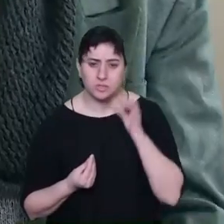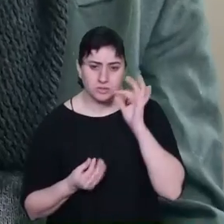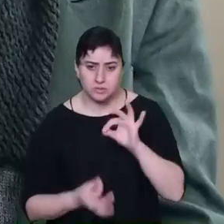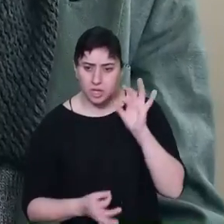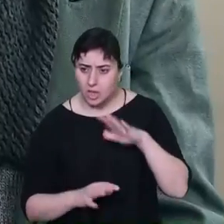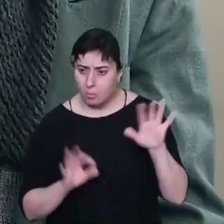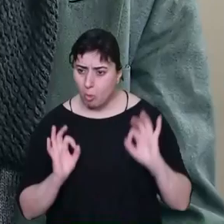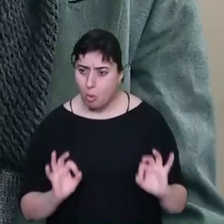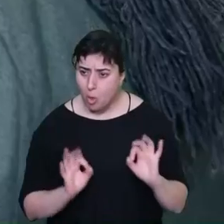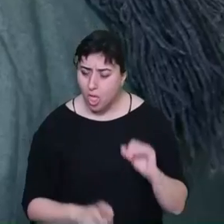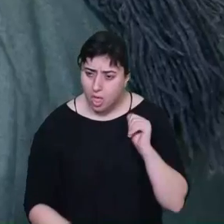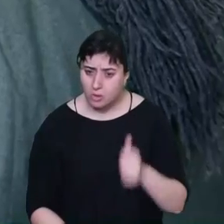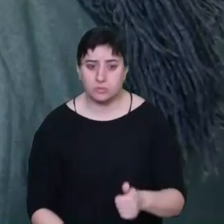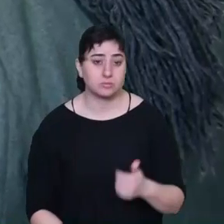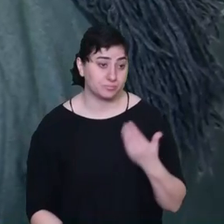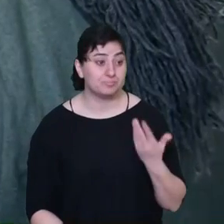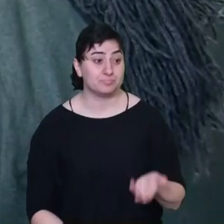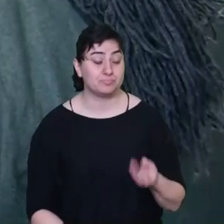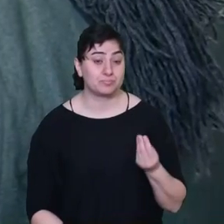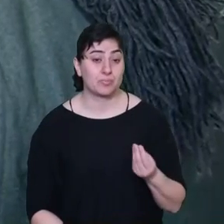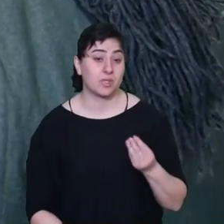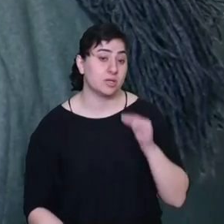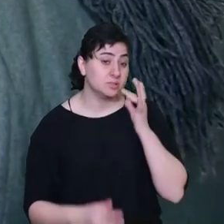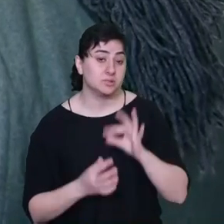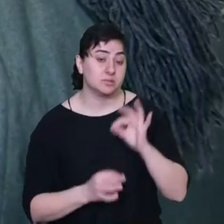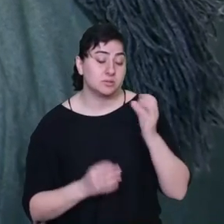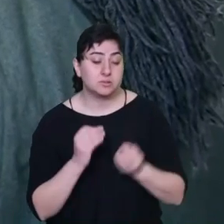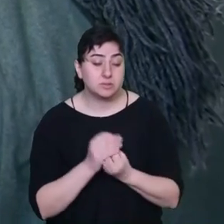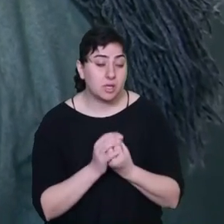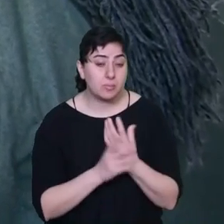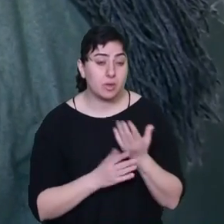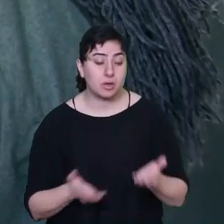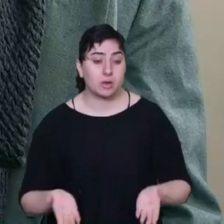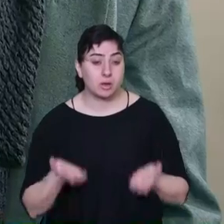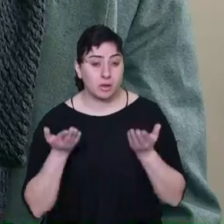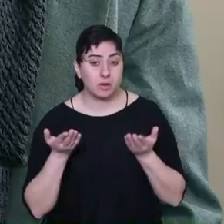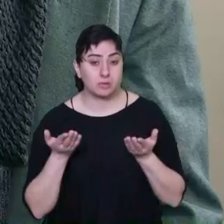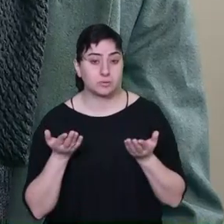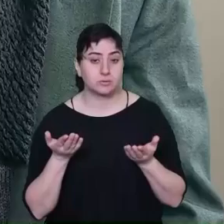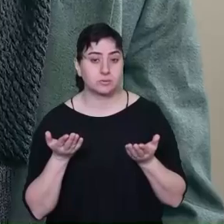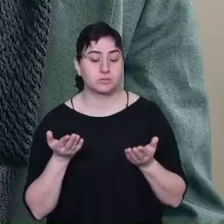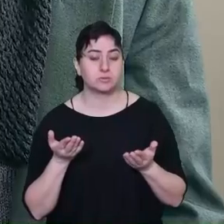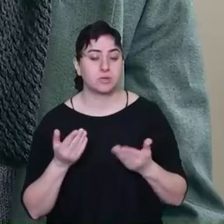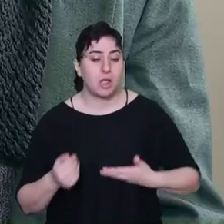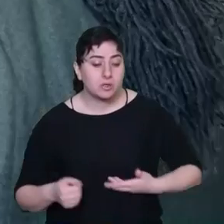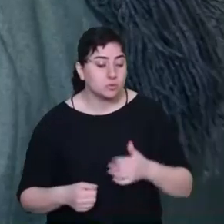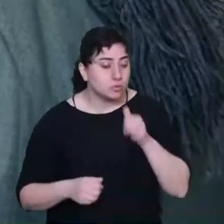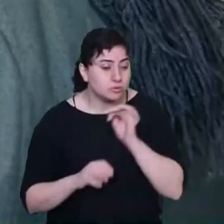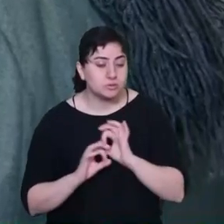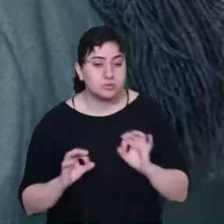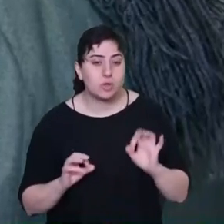İnsanlar hep böyle mi yolculuk yapıyor? Tabii ki. İnsanlar sabahın köründe kalkıyorlar. Aç,